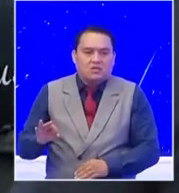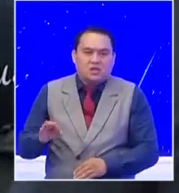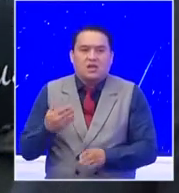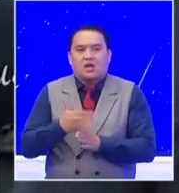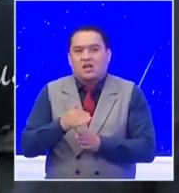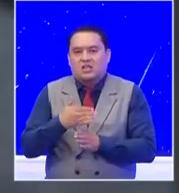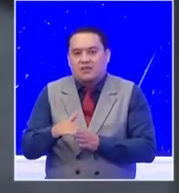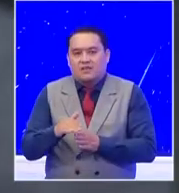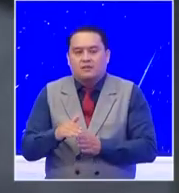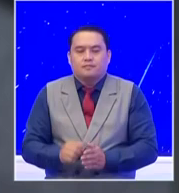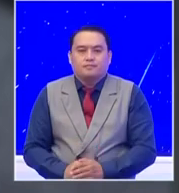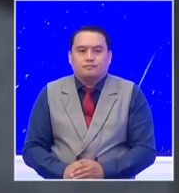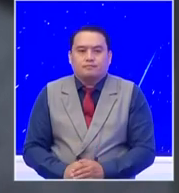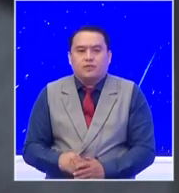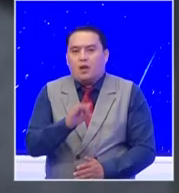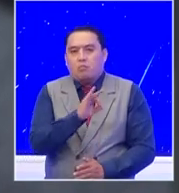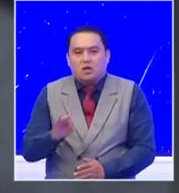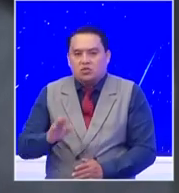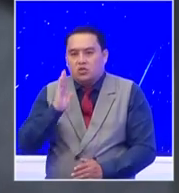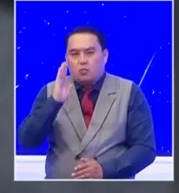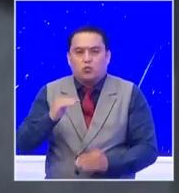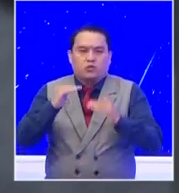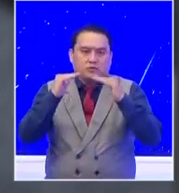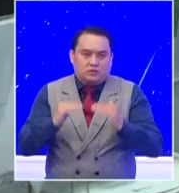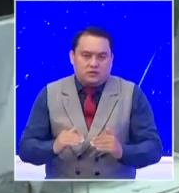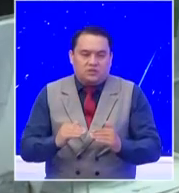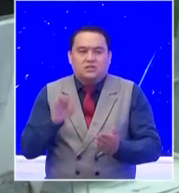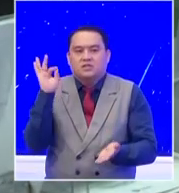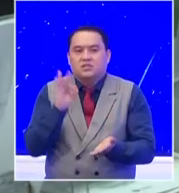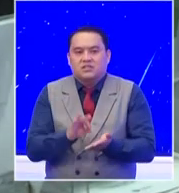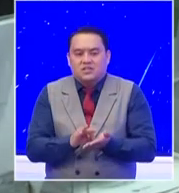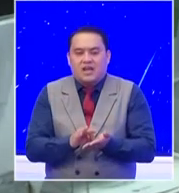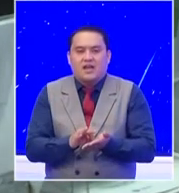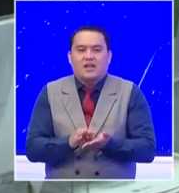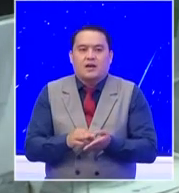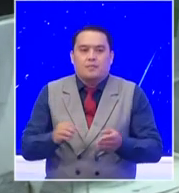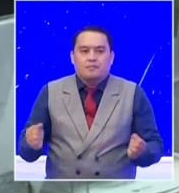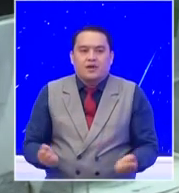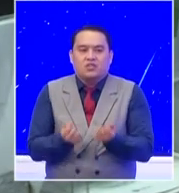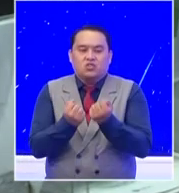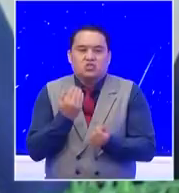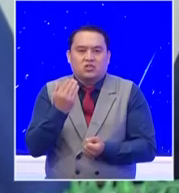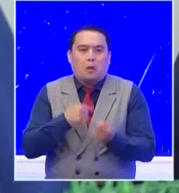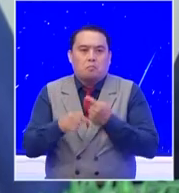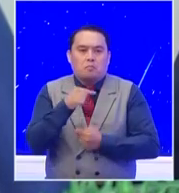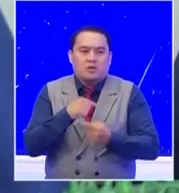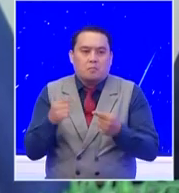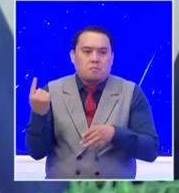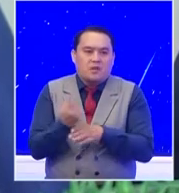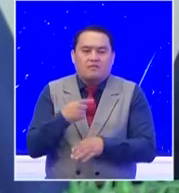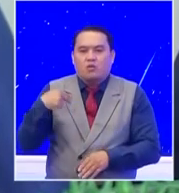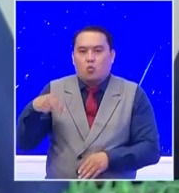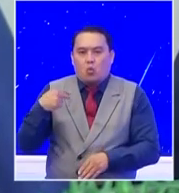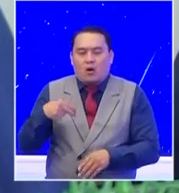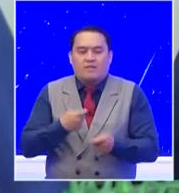на кредитование. Проценты будут снижены. В Алматинской области в целях минимизации негативных последствий карантина по поручению первого